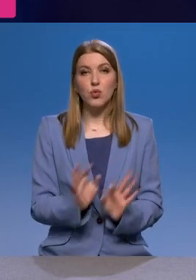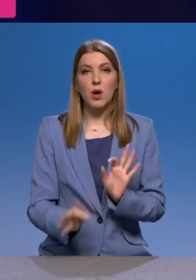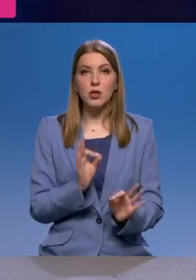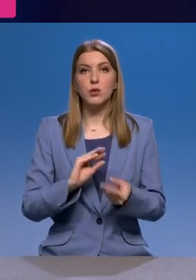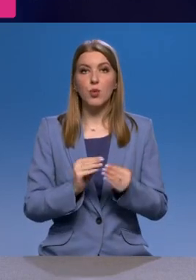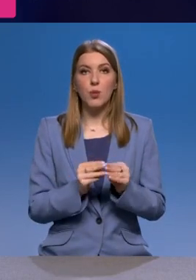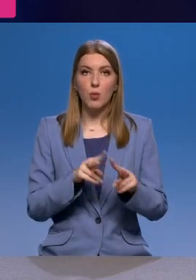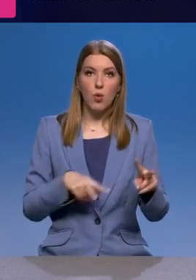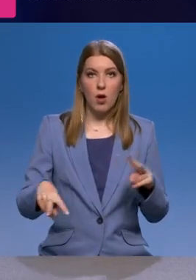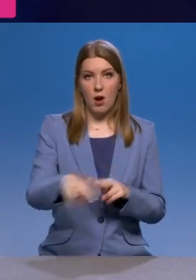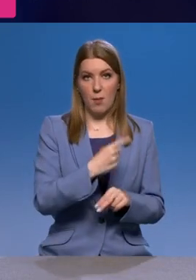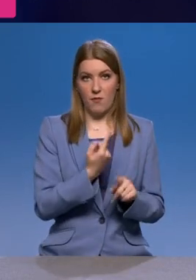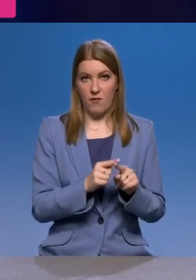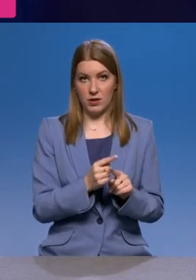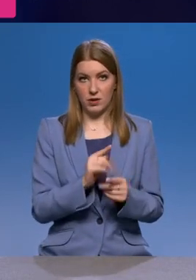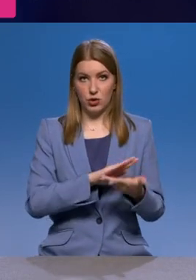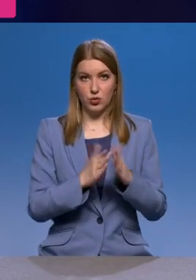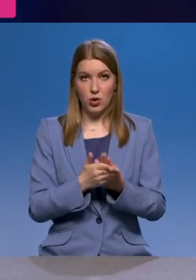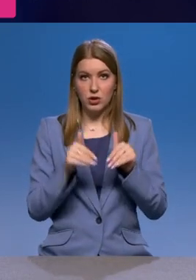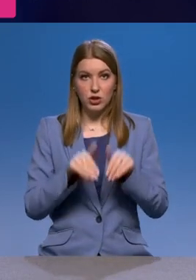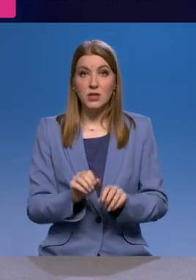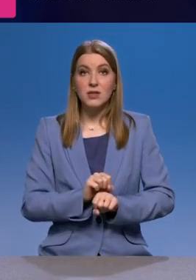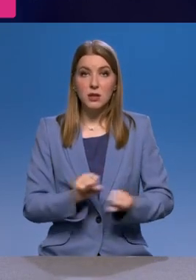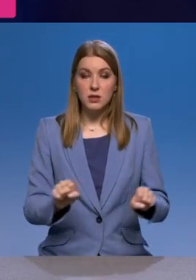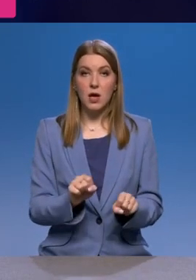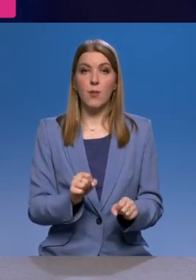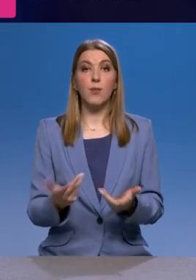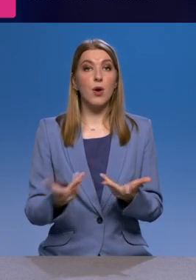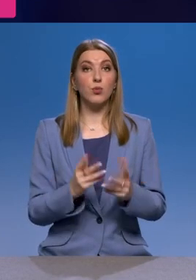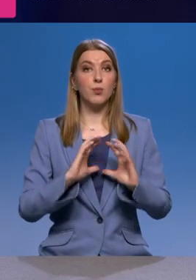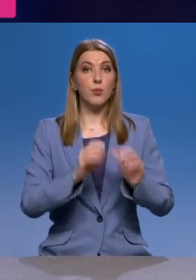нельзя. По какому-то мировому опыту,